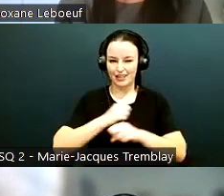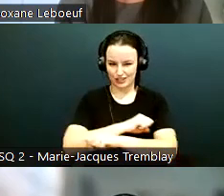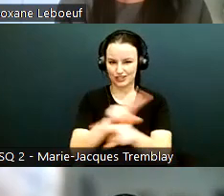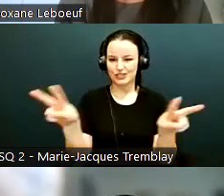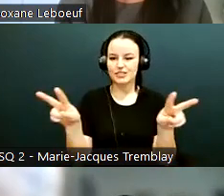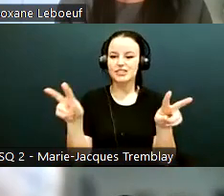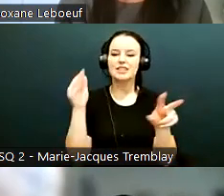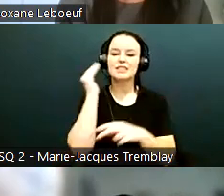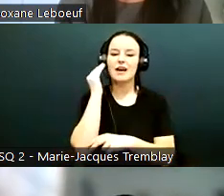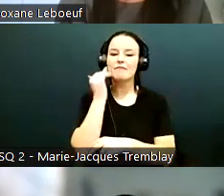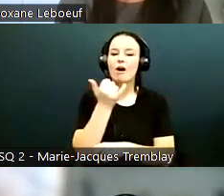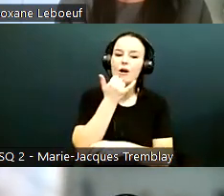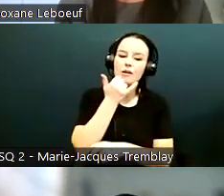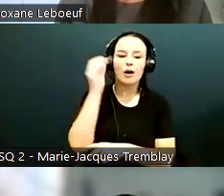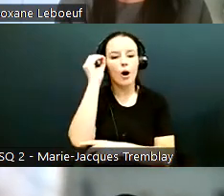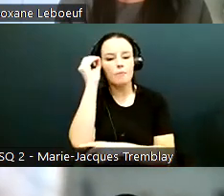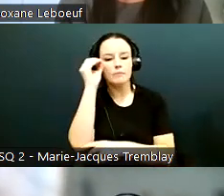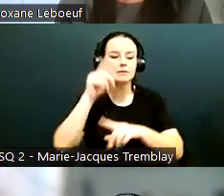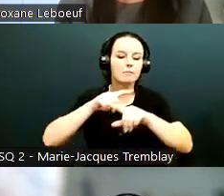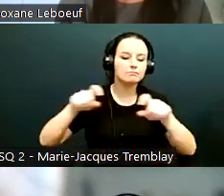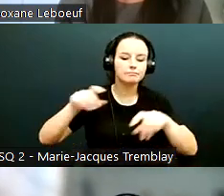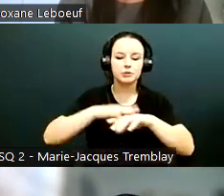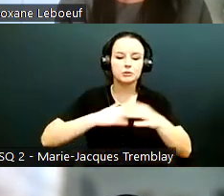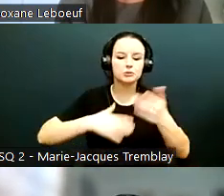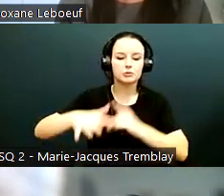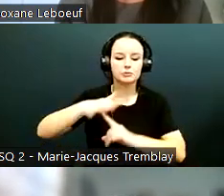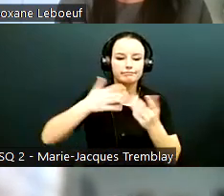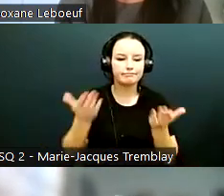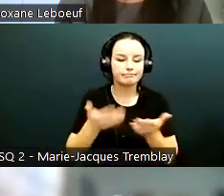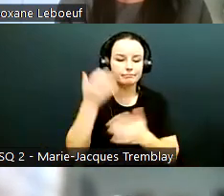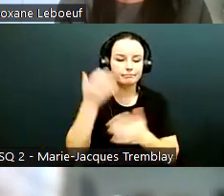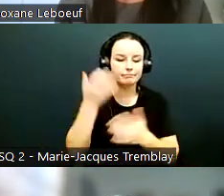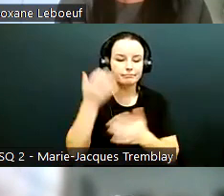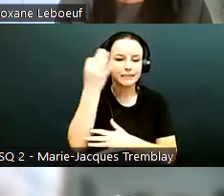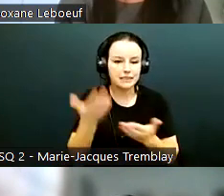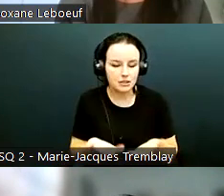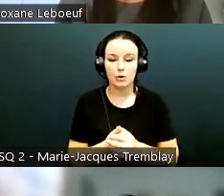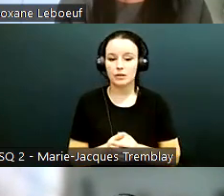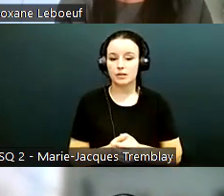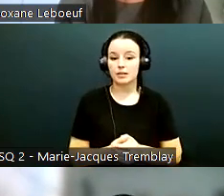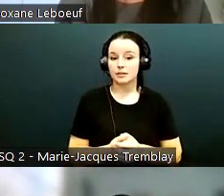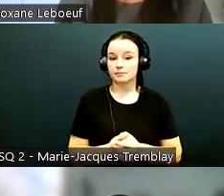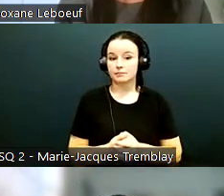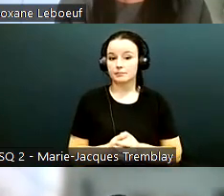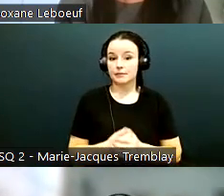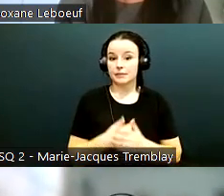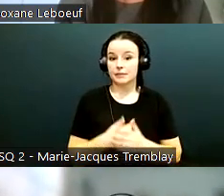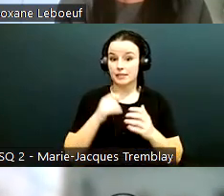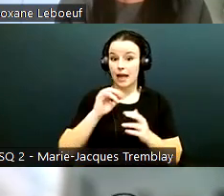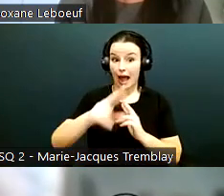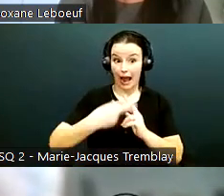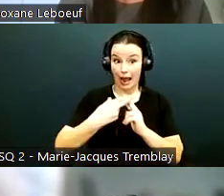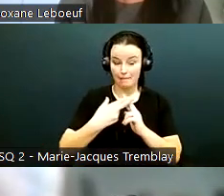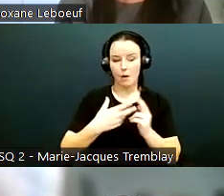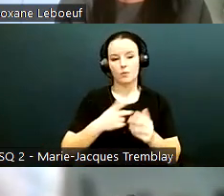pour vous demander un petit peu ce que vous avez pensé de cette conversation et de cette présentation. Si vous voulez nous y répondre, ça nous aiderait